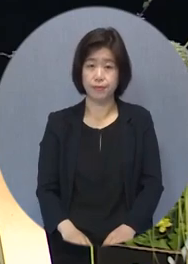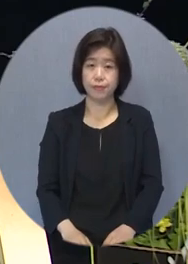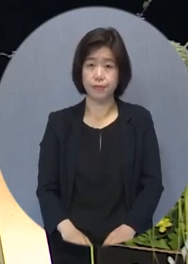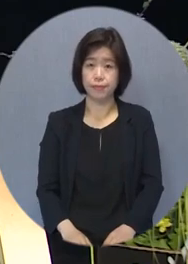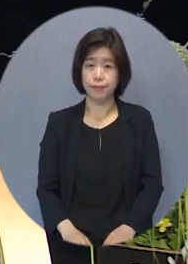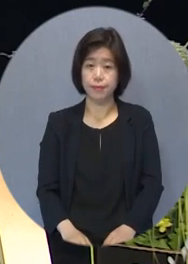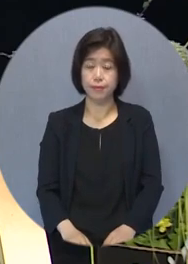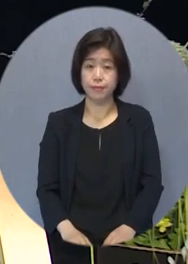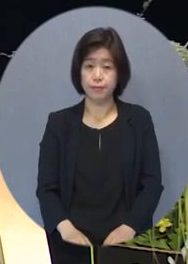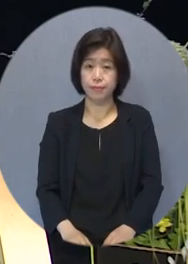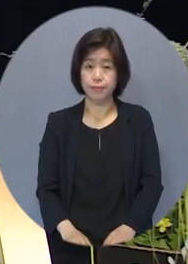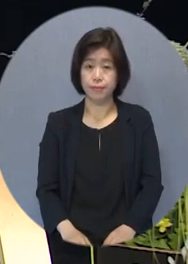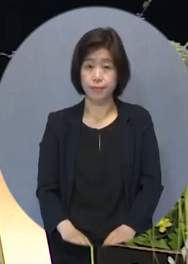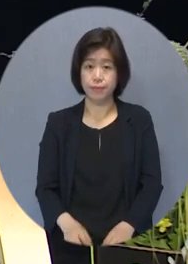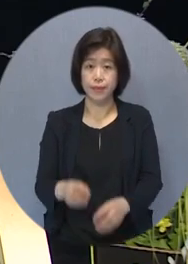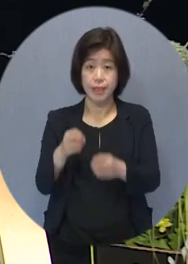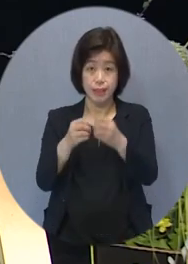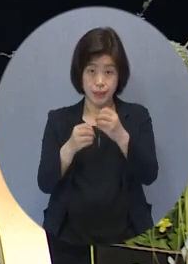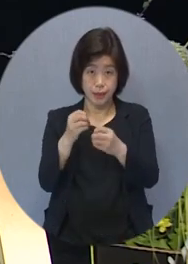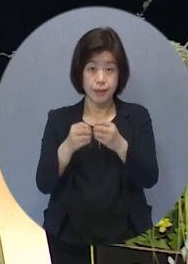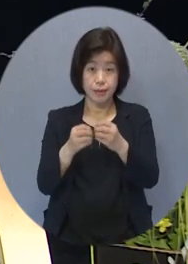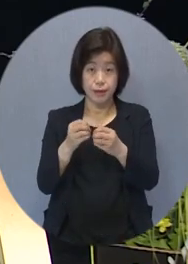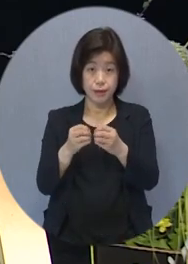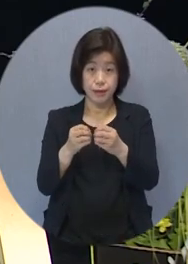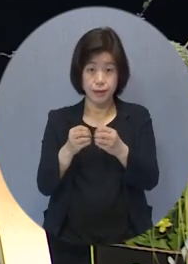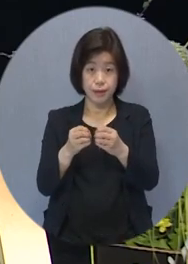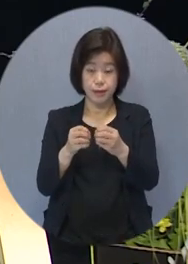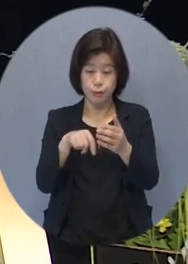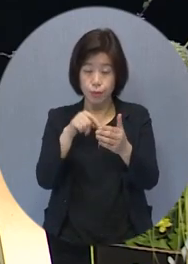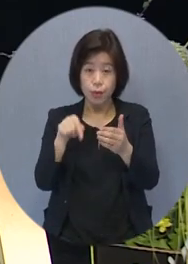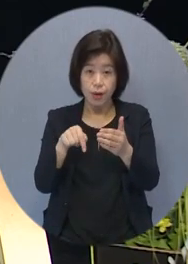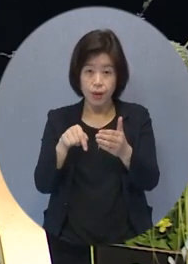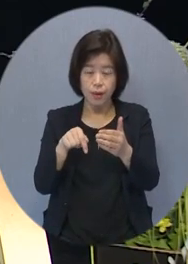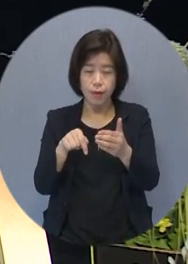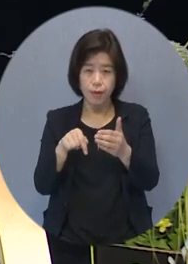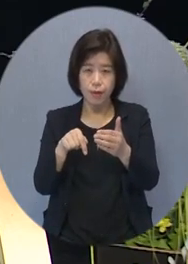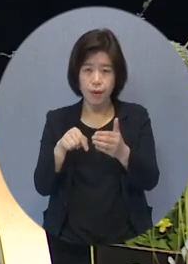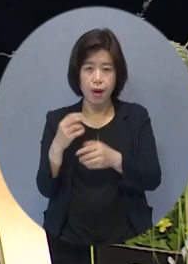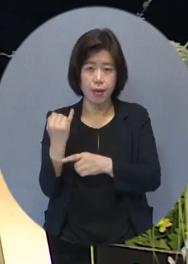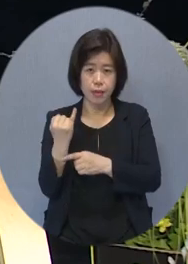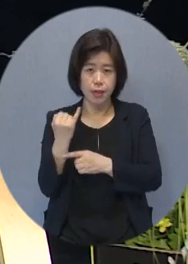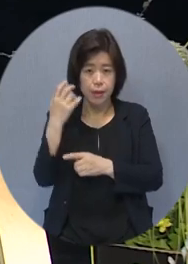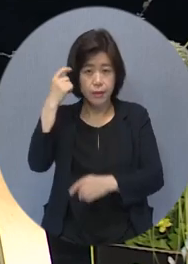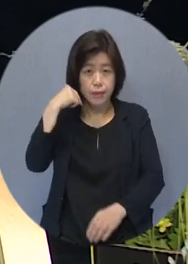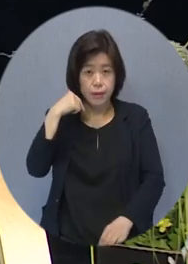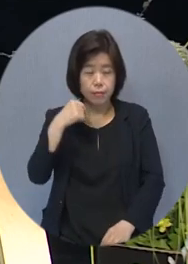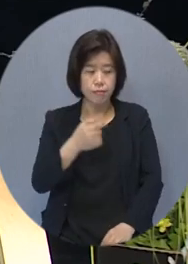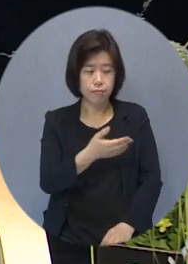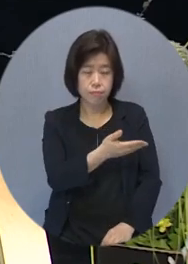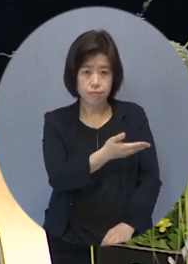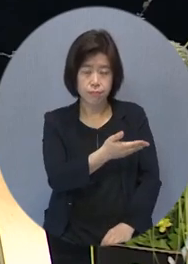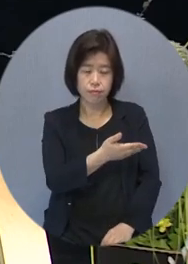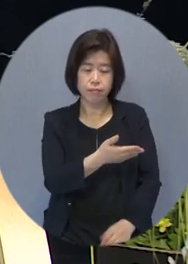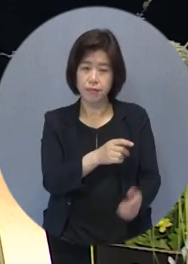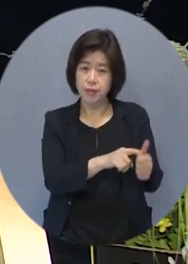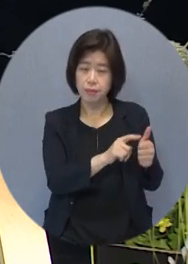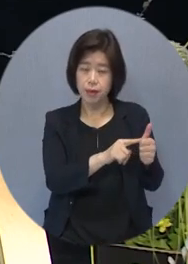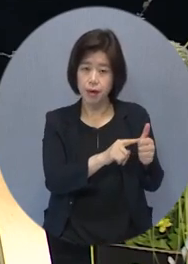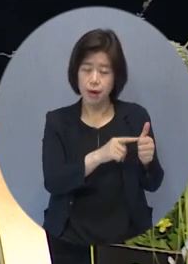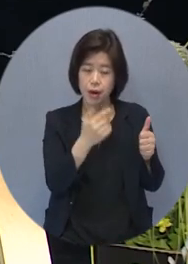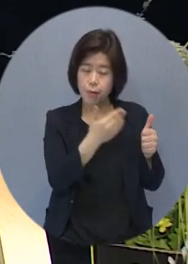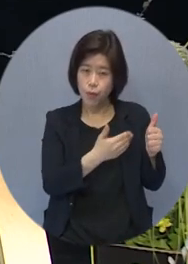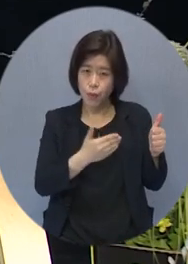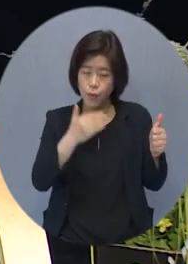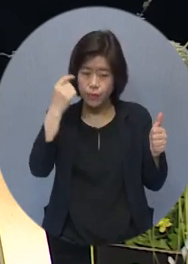시적 화자 또한 제 몸에 옮겨온 대상의 체온을 나의 체온으로 만들어 또 다른